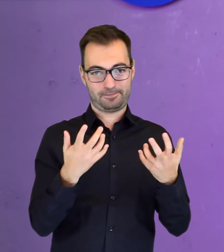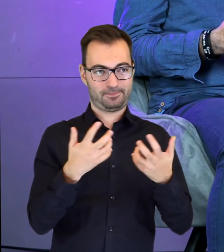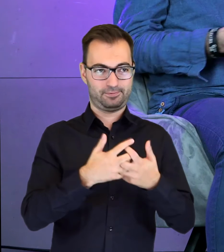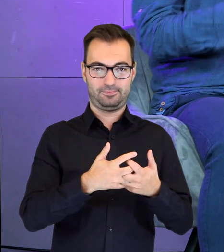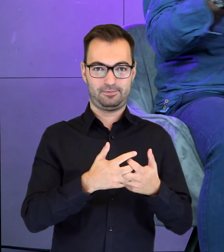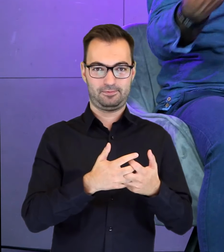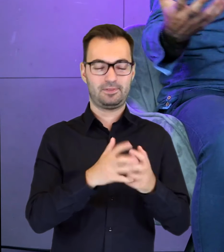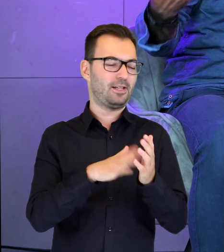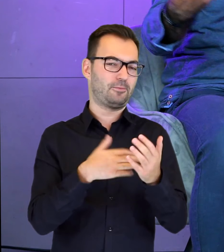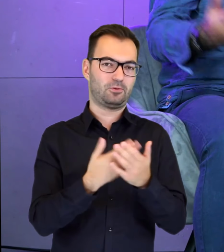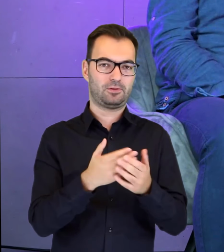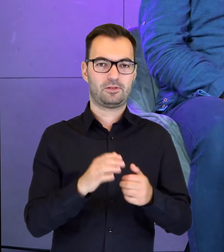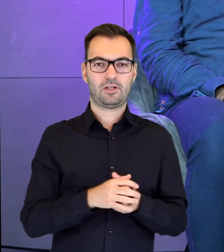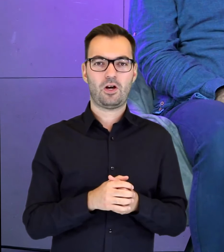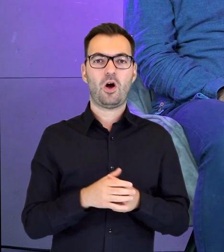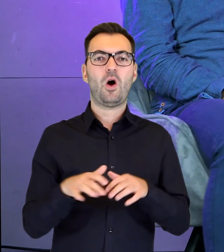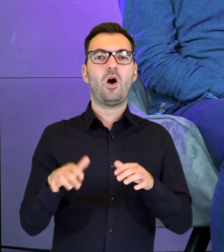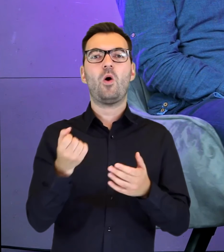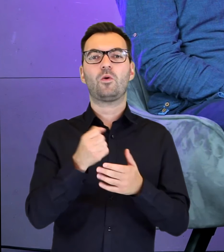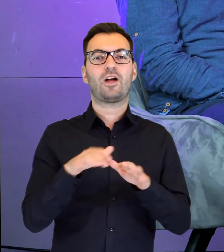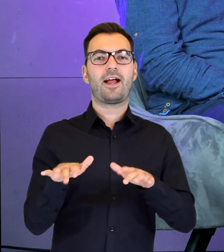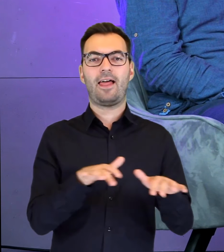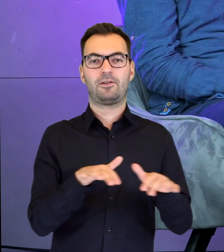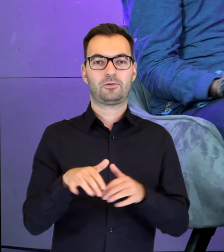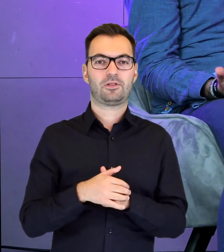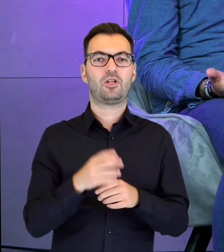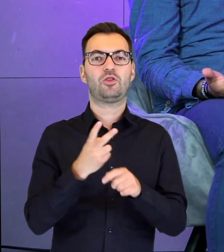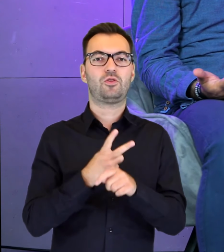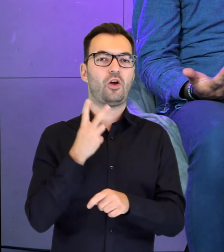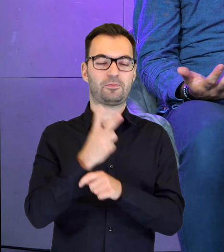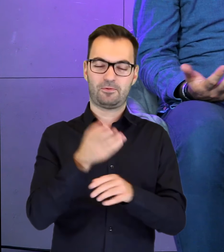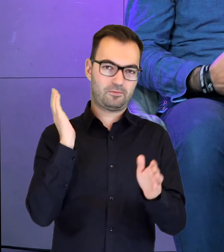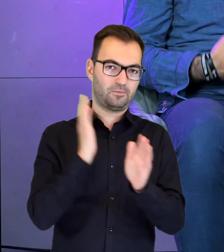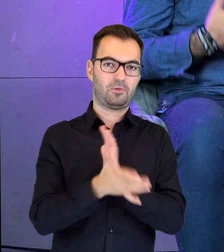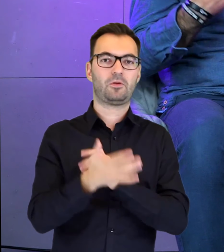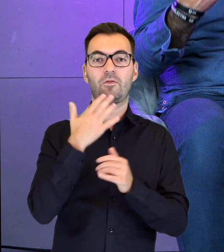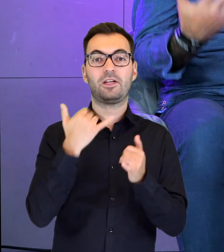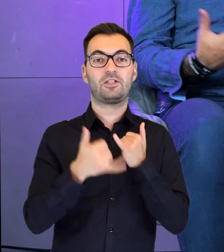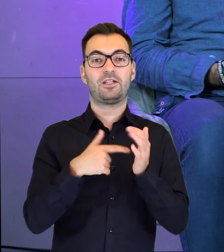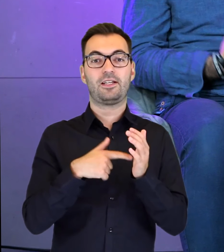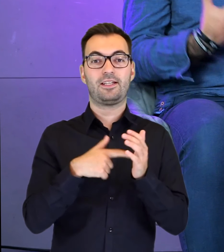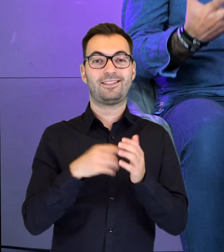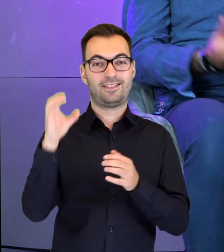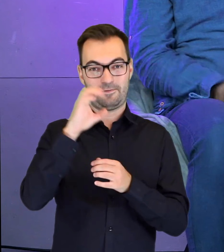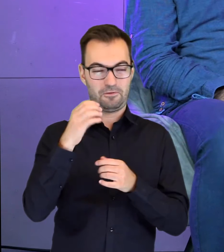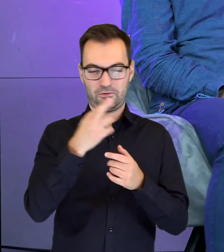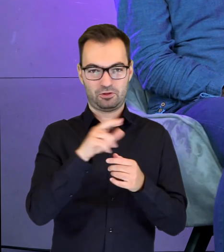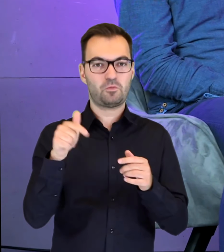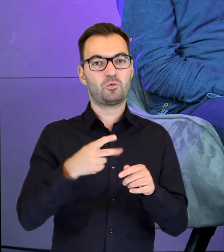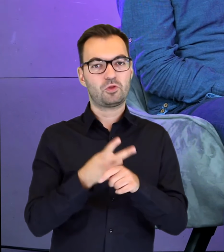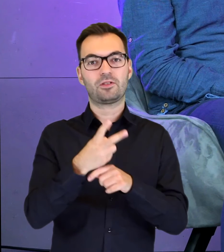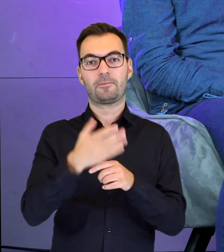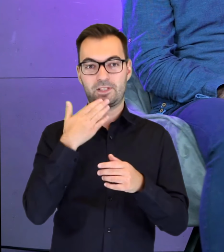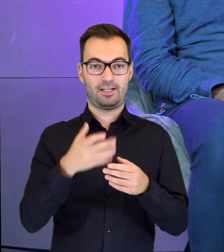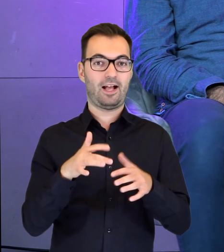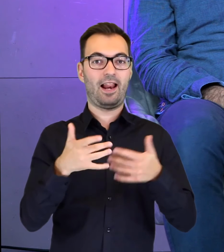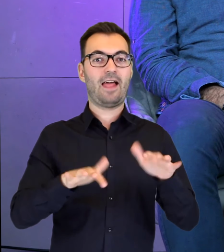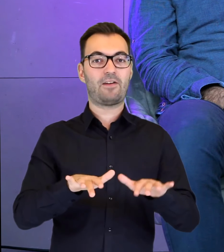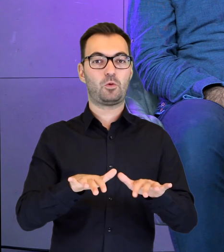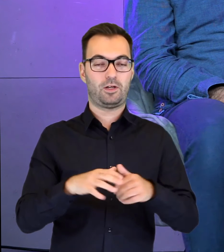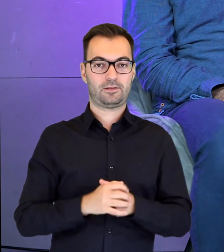się zazębiają przykład pierwszy z brzegu obsługa z klawiaturą akcesorii wprost mówi że produkt